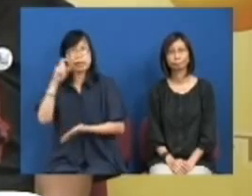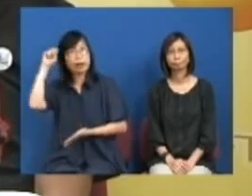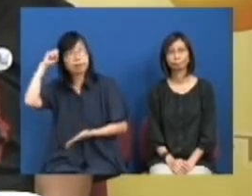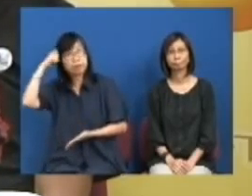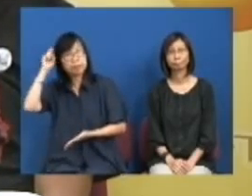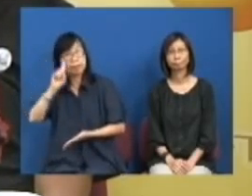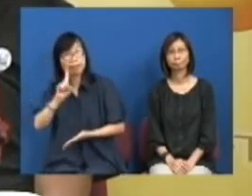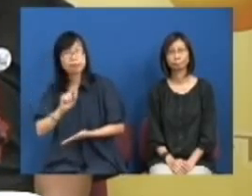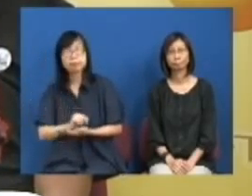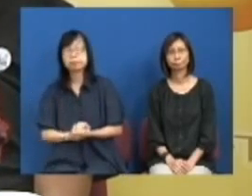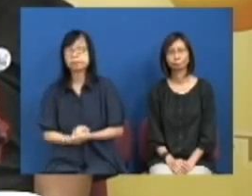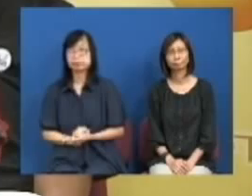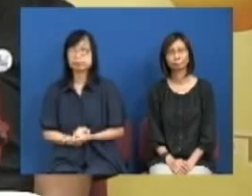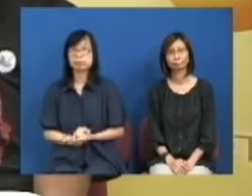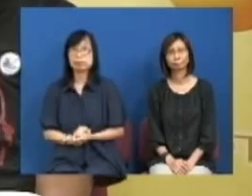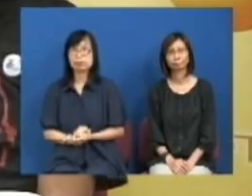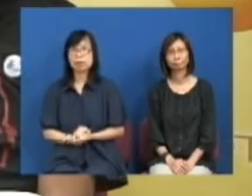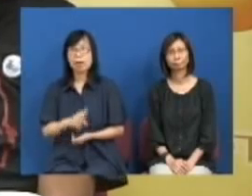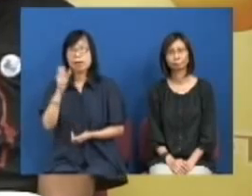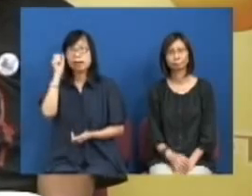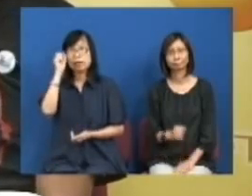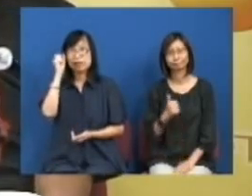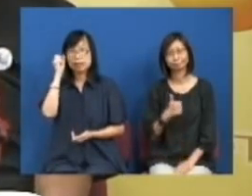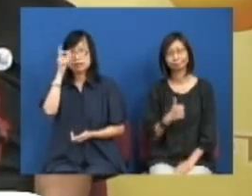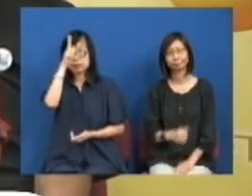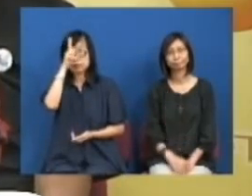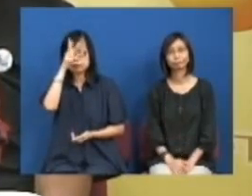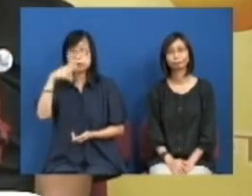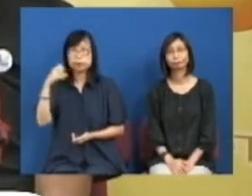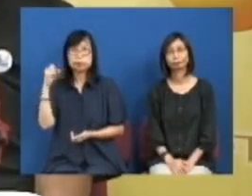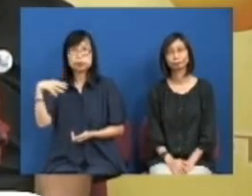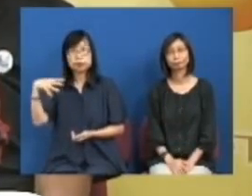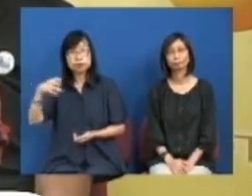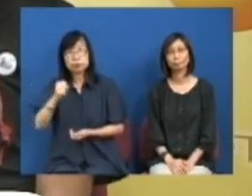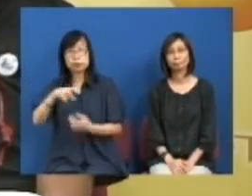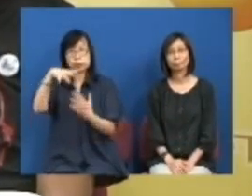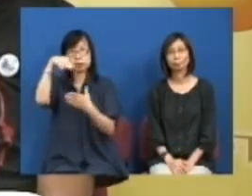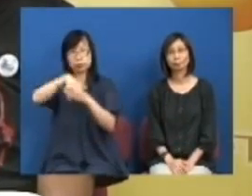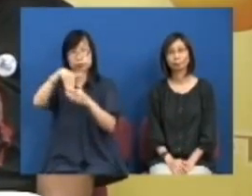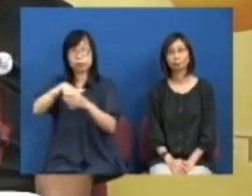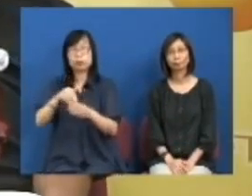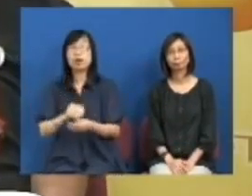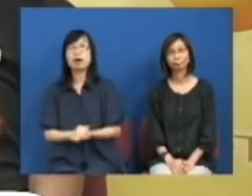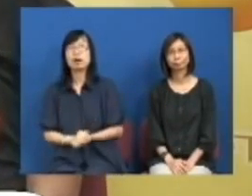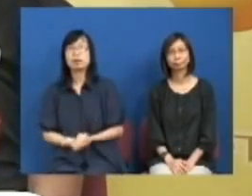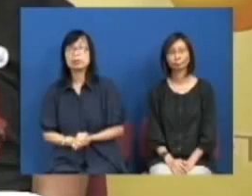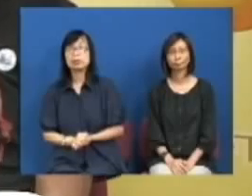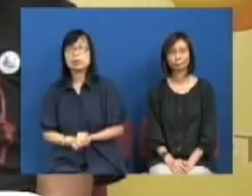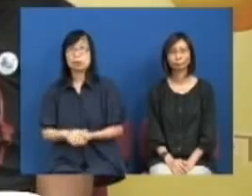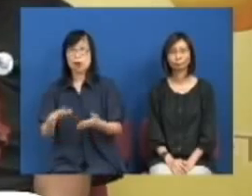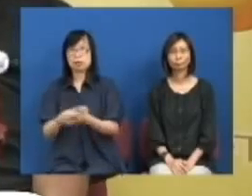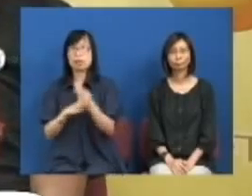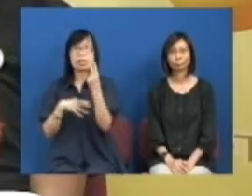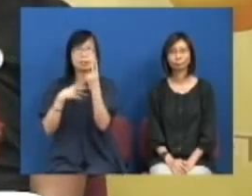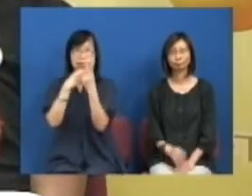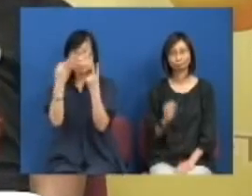係特首選舉啦。咁但係最後尾由環生枝節咗，就係話即係廿三條應唔應該立